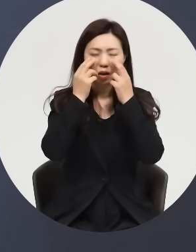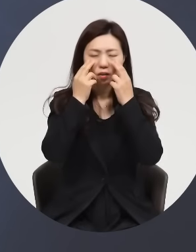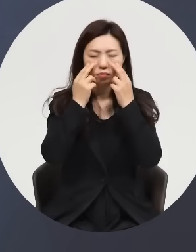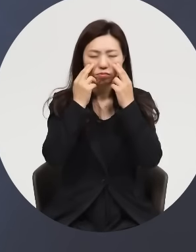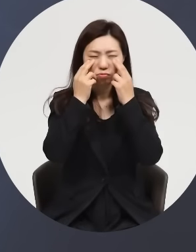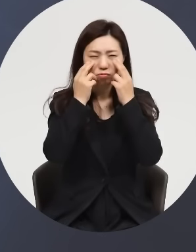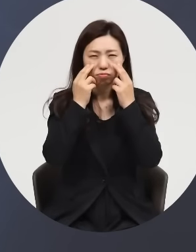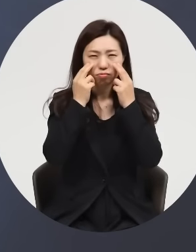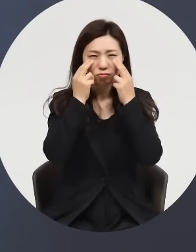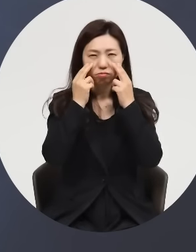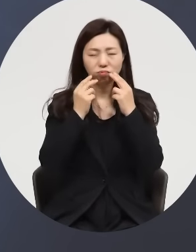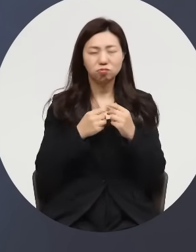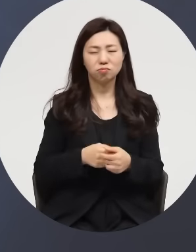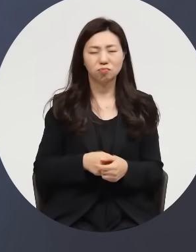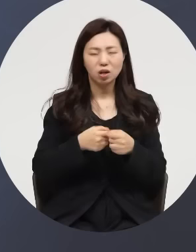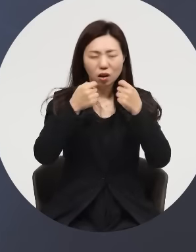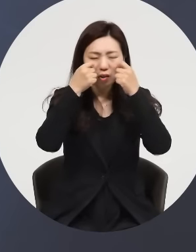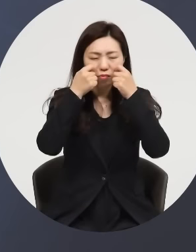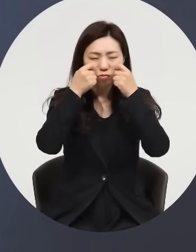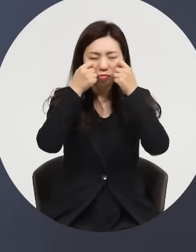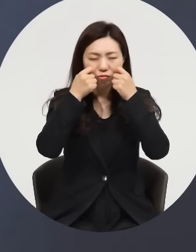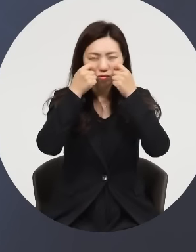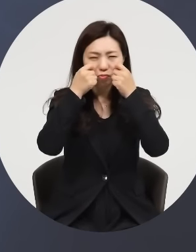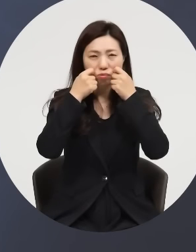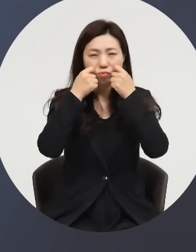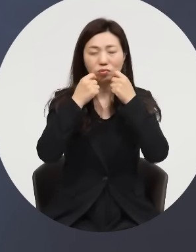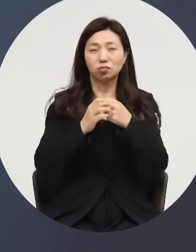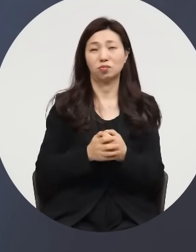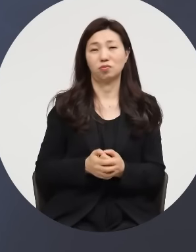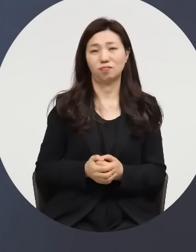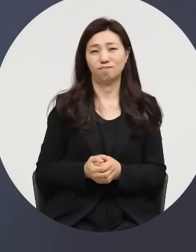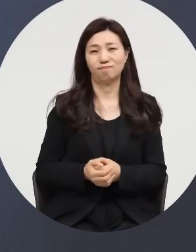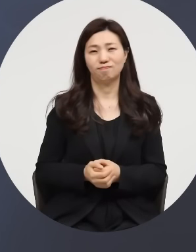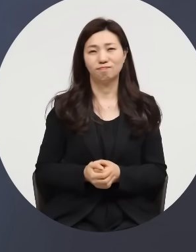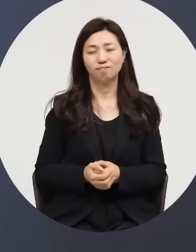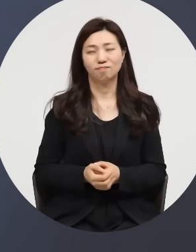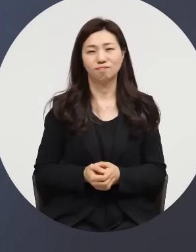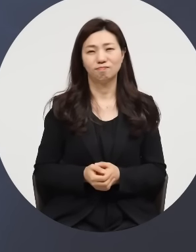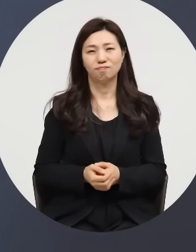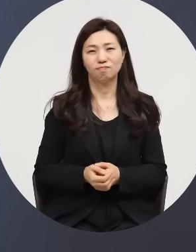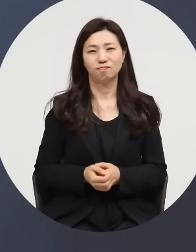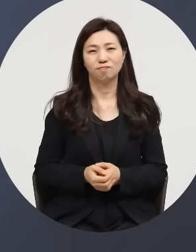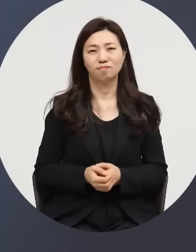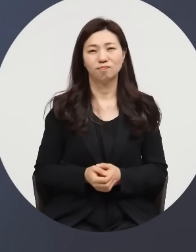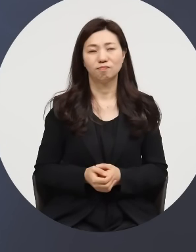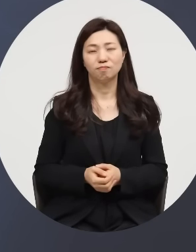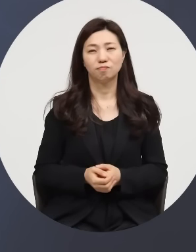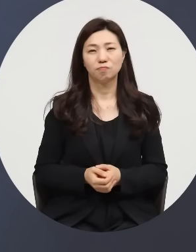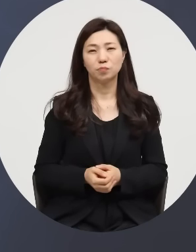막 눈물이 글썽글썽, 목소리에 울음이 글썽글썽 이렇게 하는 거는